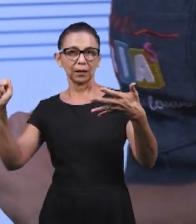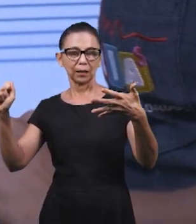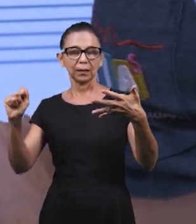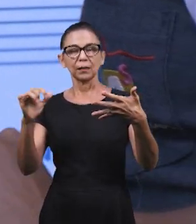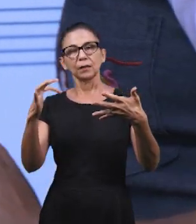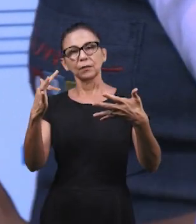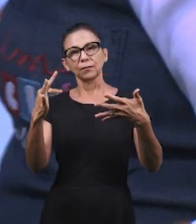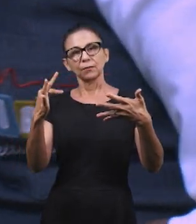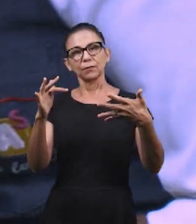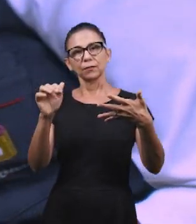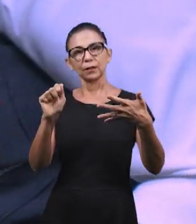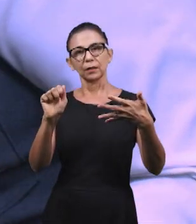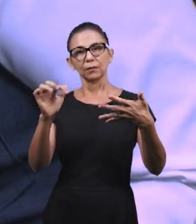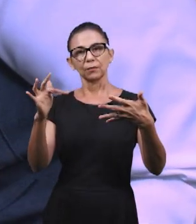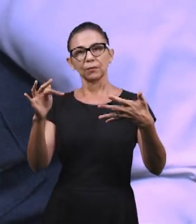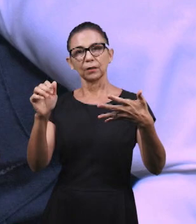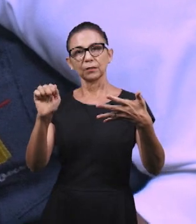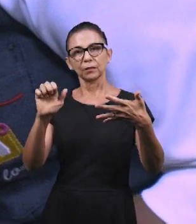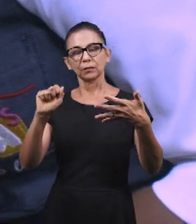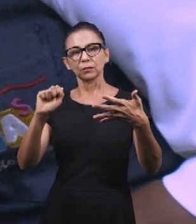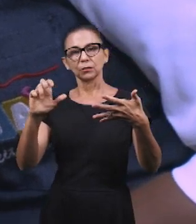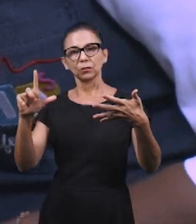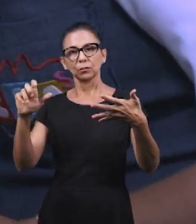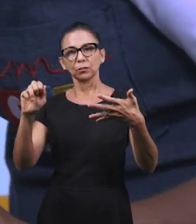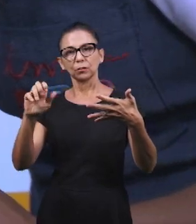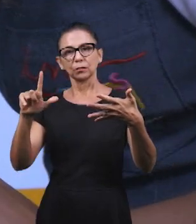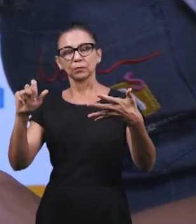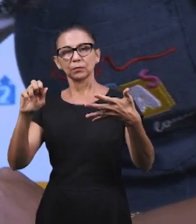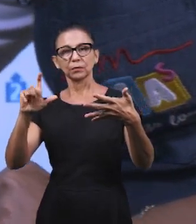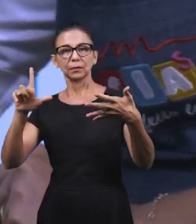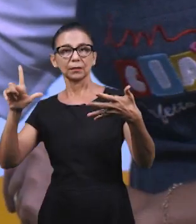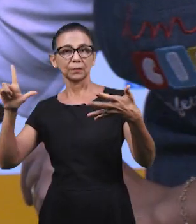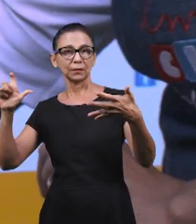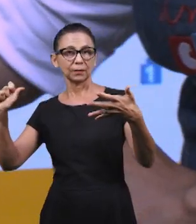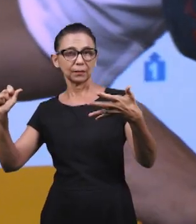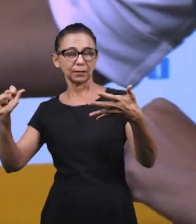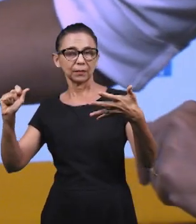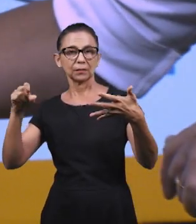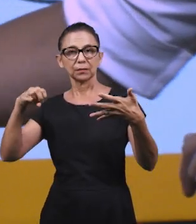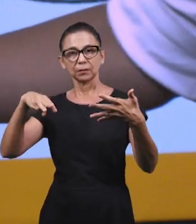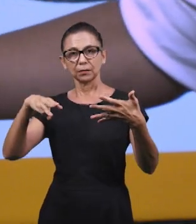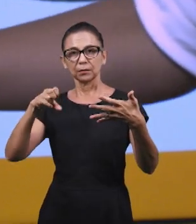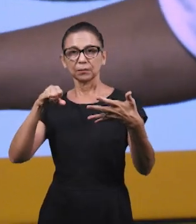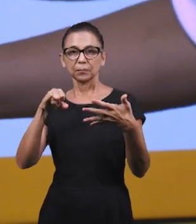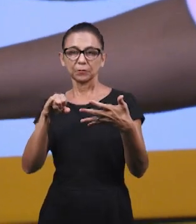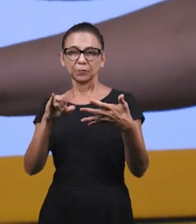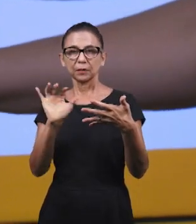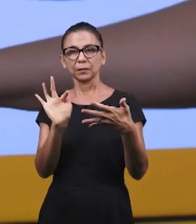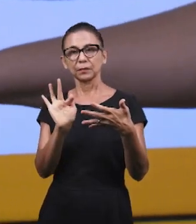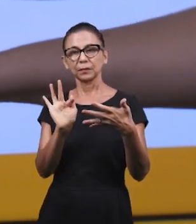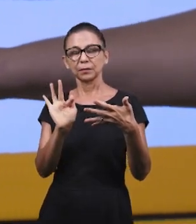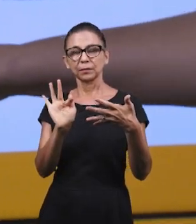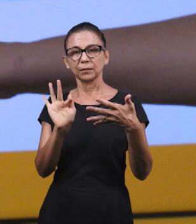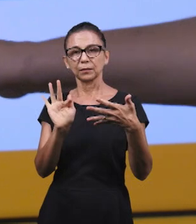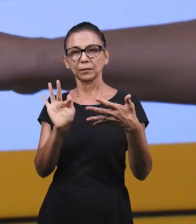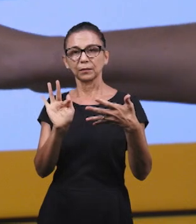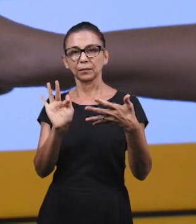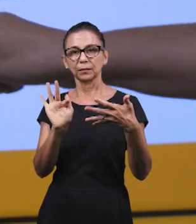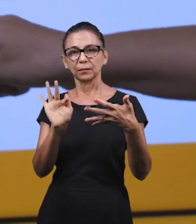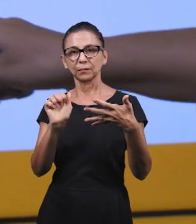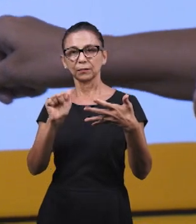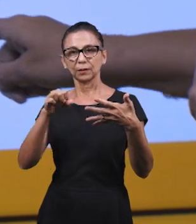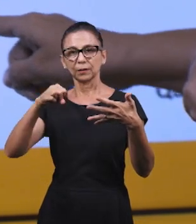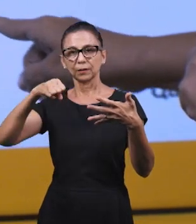fa, fa, sol, la, fa, sol, mi, fa,